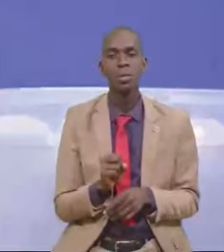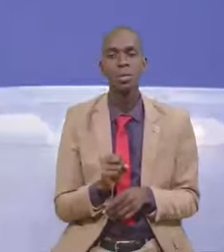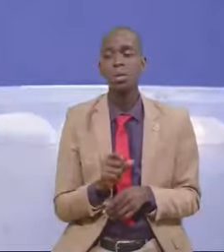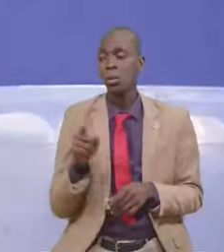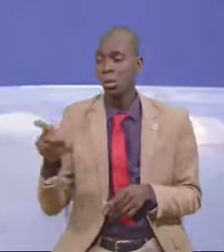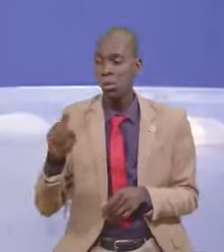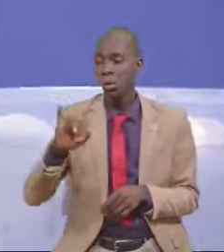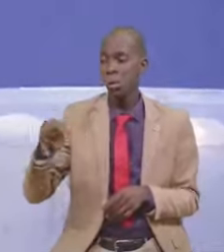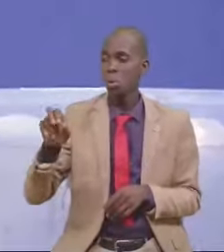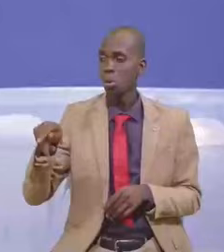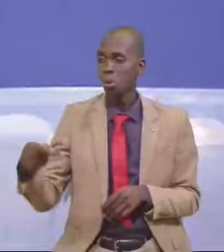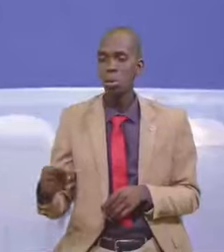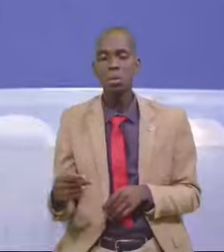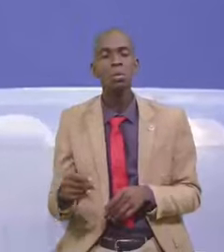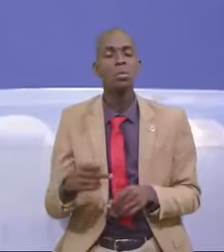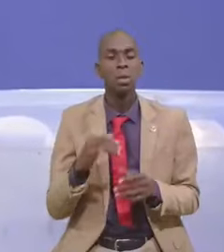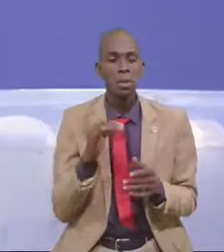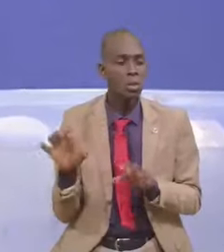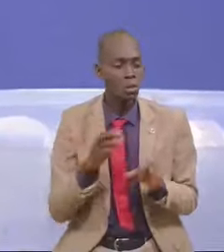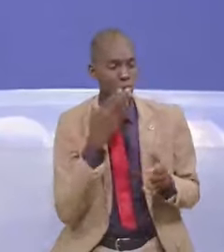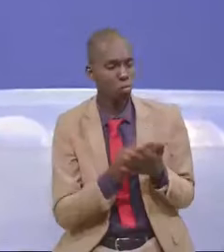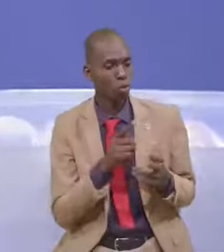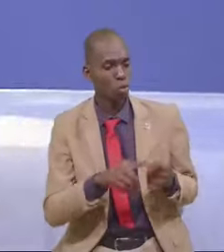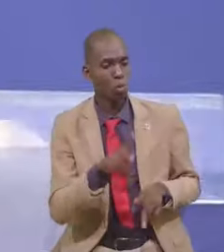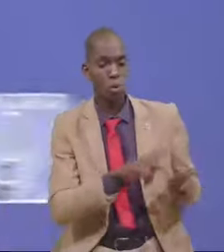Il leur a fait du bien, l'ont dit, crucifiez-le.